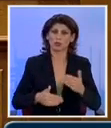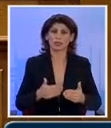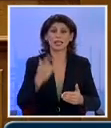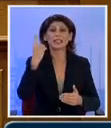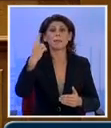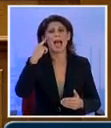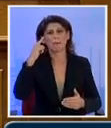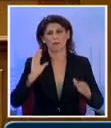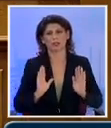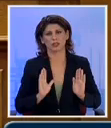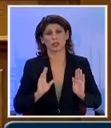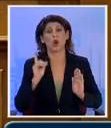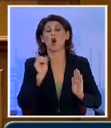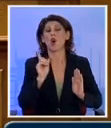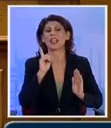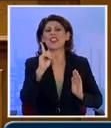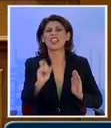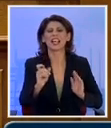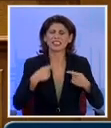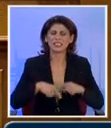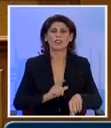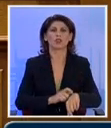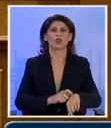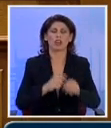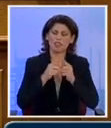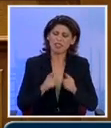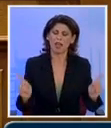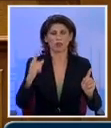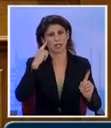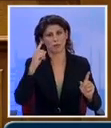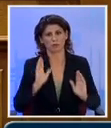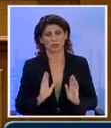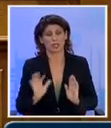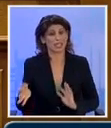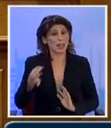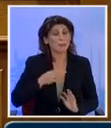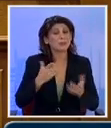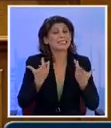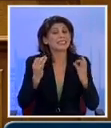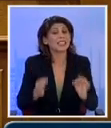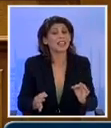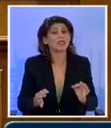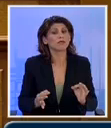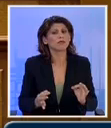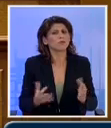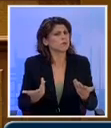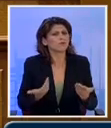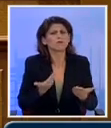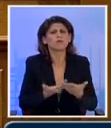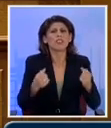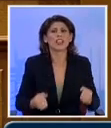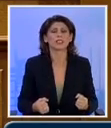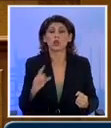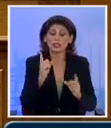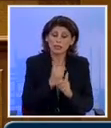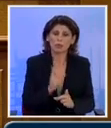άποψη. Όχι 10 ταυτόχρονα διαφορετικές απόψεις. Να μας πείτε τι ακριβώς υποστηρίζετε συγκεκριμένα.